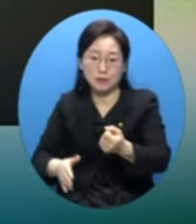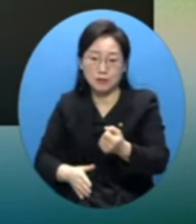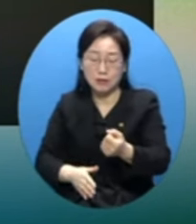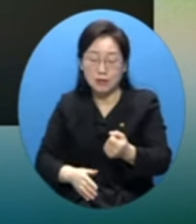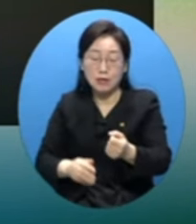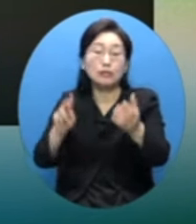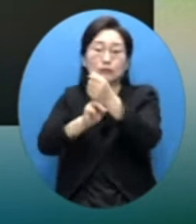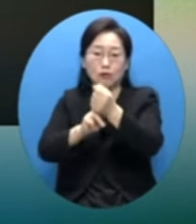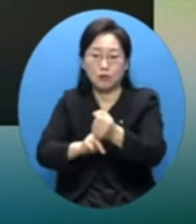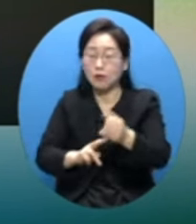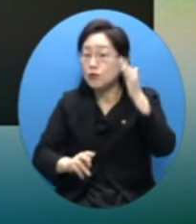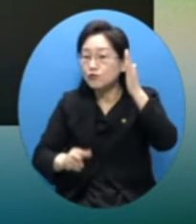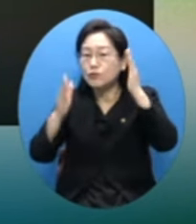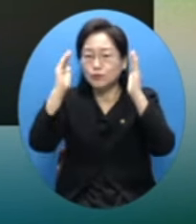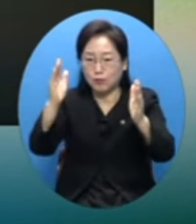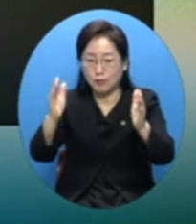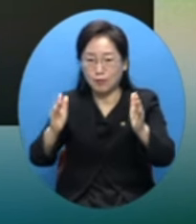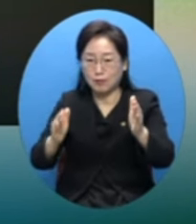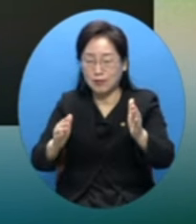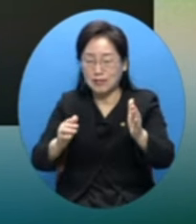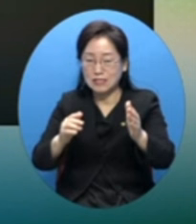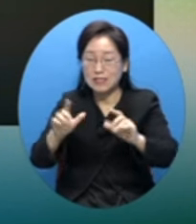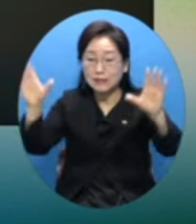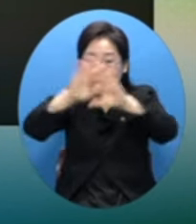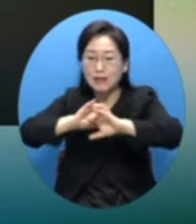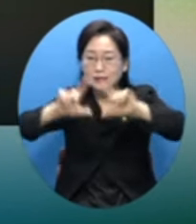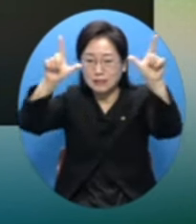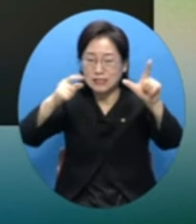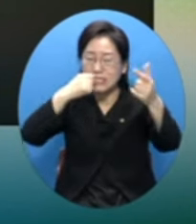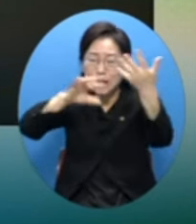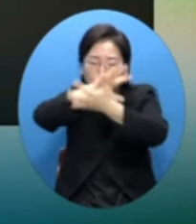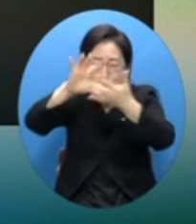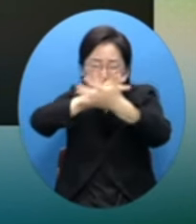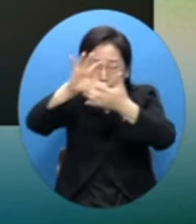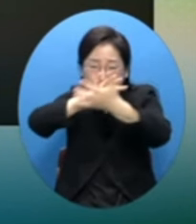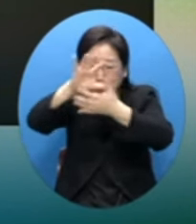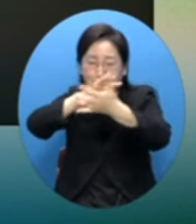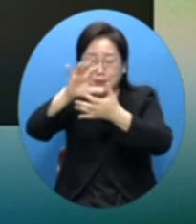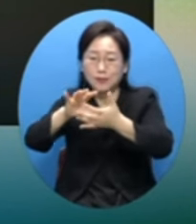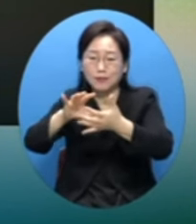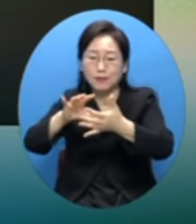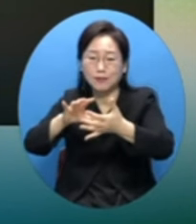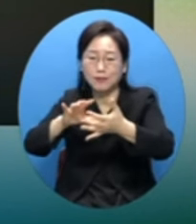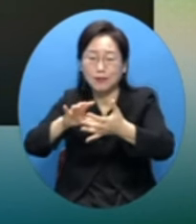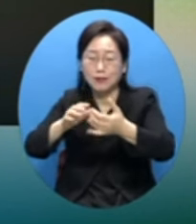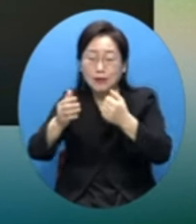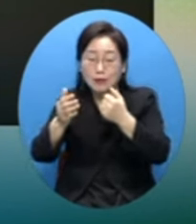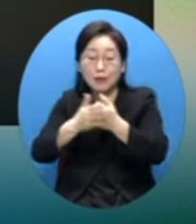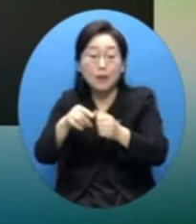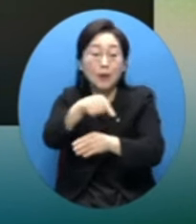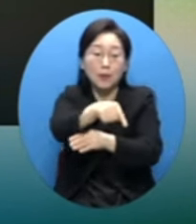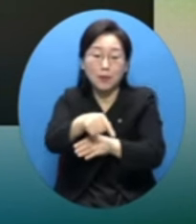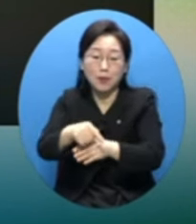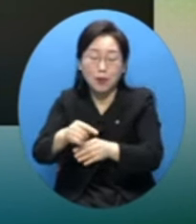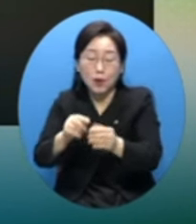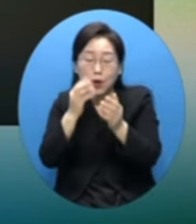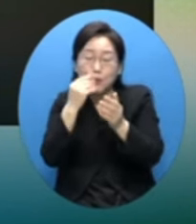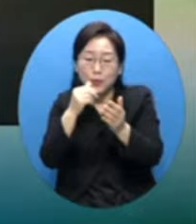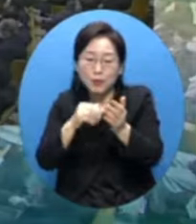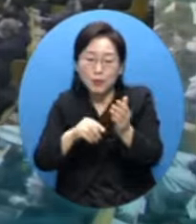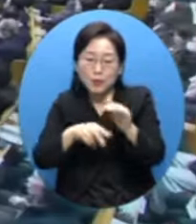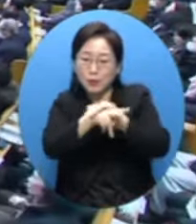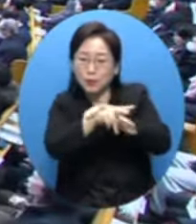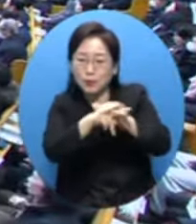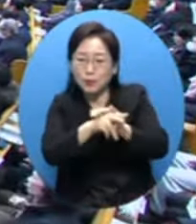동안이나 하나님께서 날씨를 붙들어 주셔서 9일 동안 철수를 감행한 이